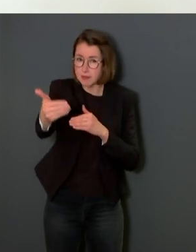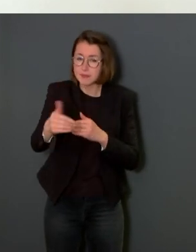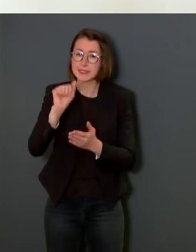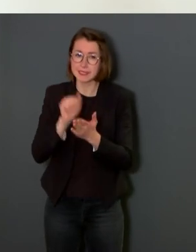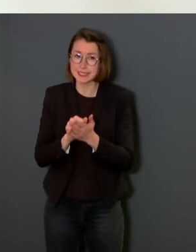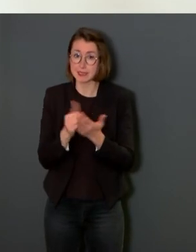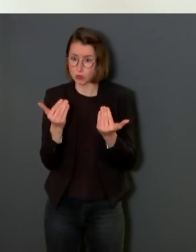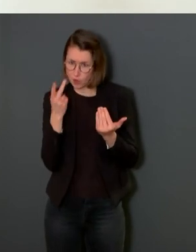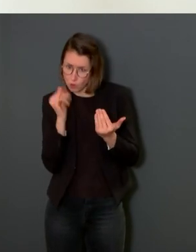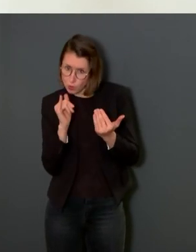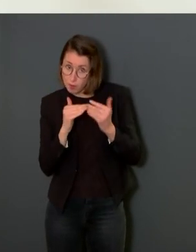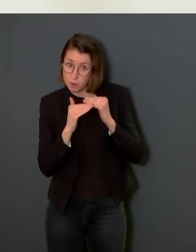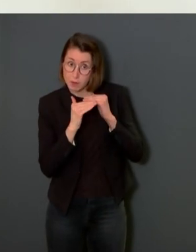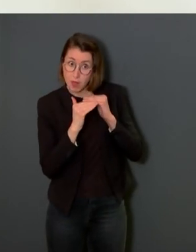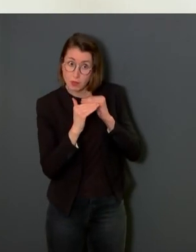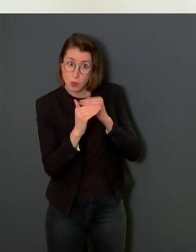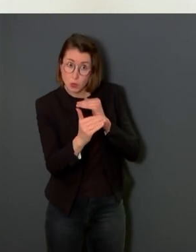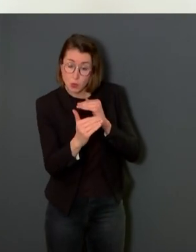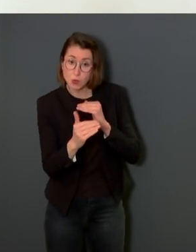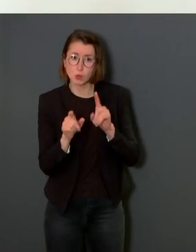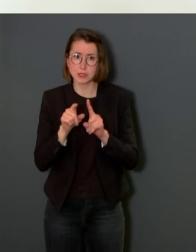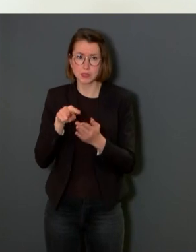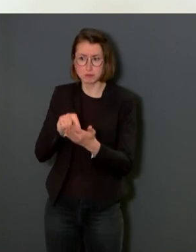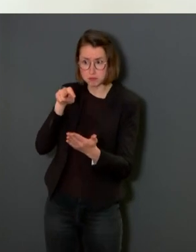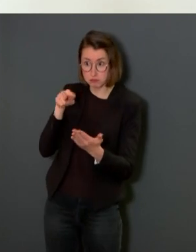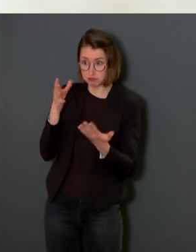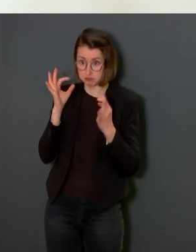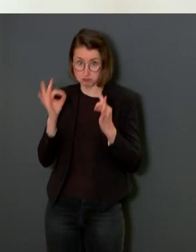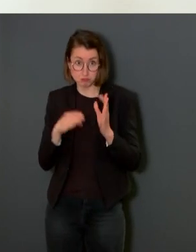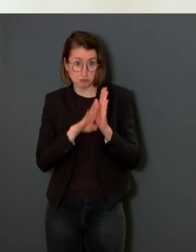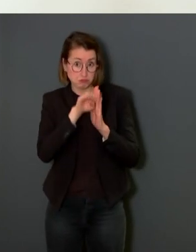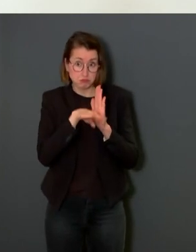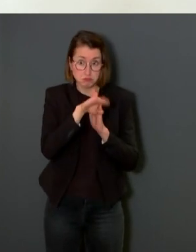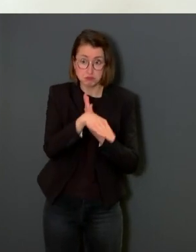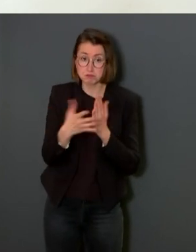de regarder quelle est l'évolution. On voit une évolution qui est récente.